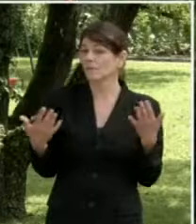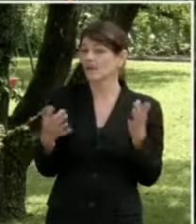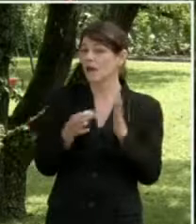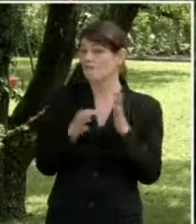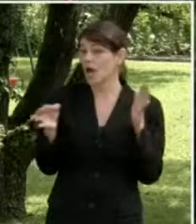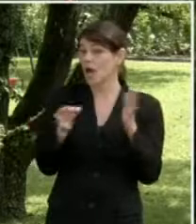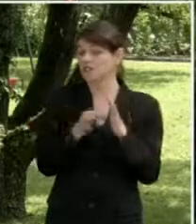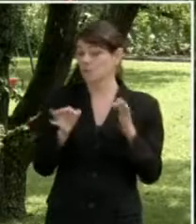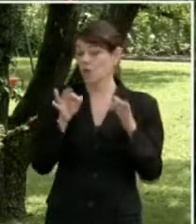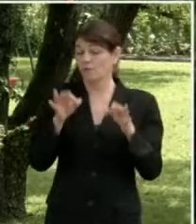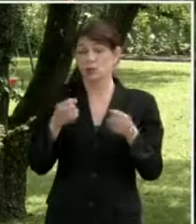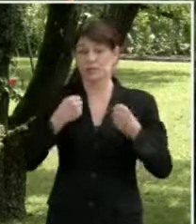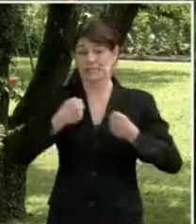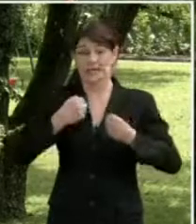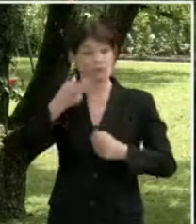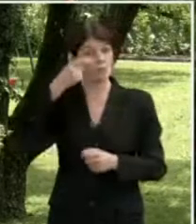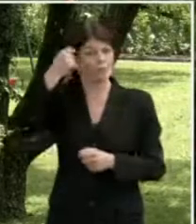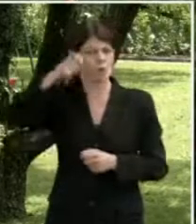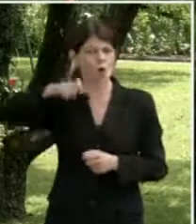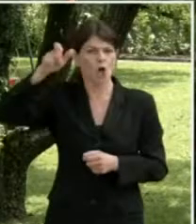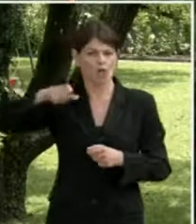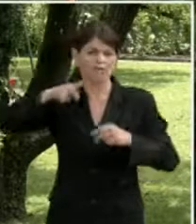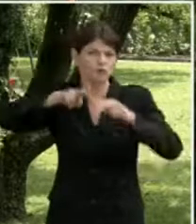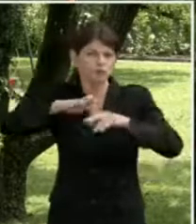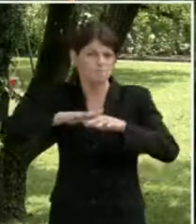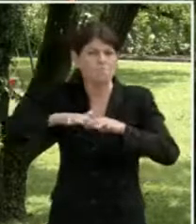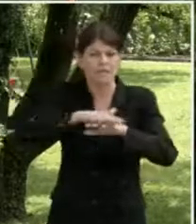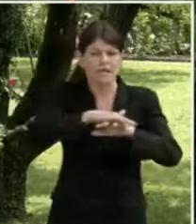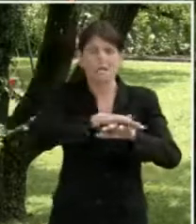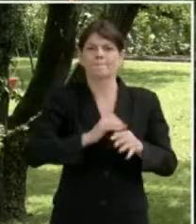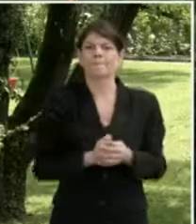Maßnahmen für die Sicherheit der Bevölkerung in verschiedenen Bereichen.